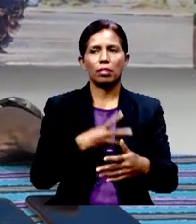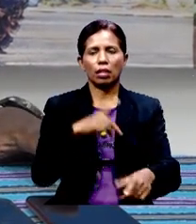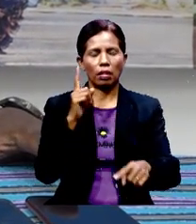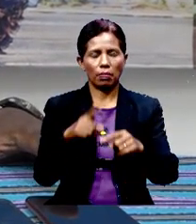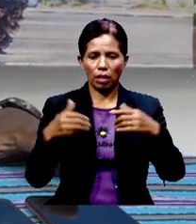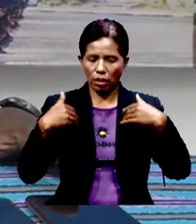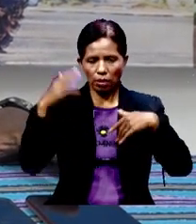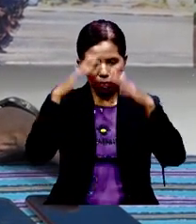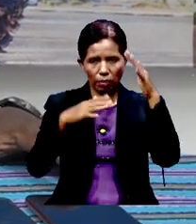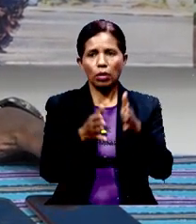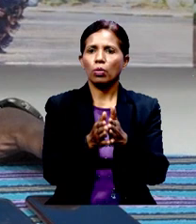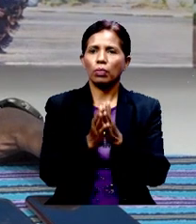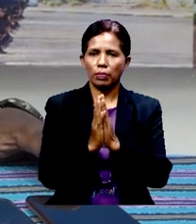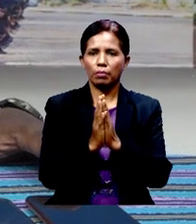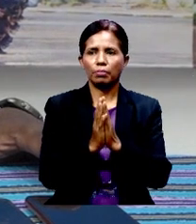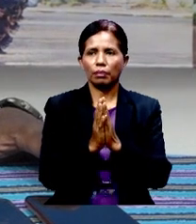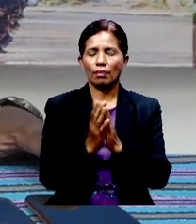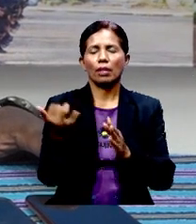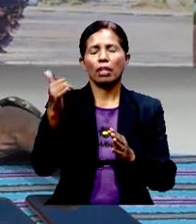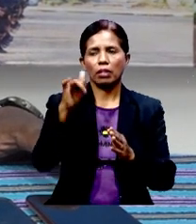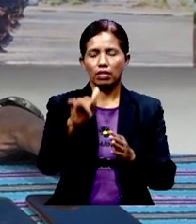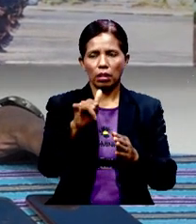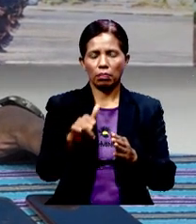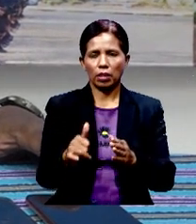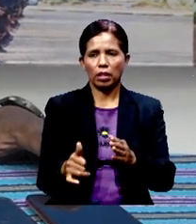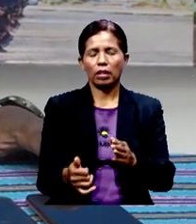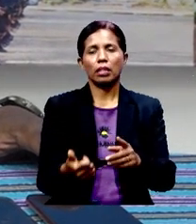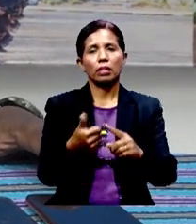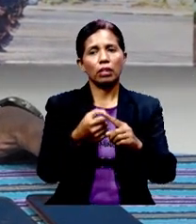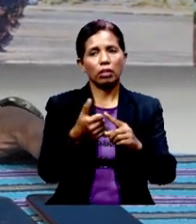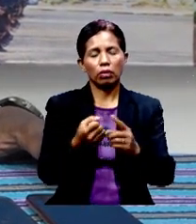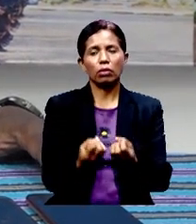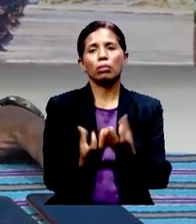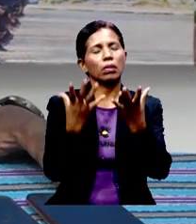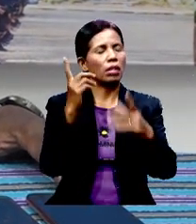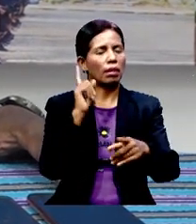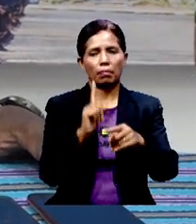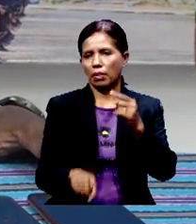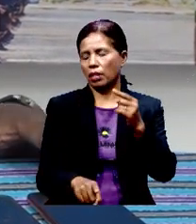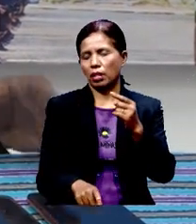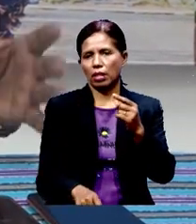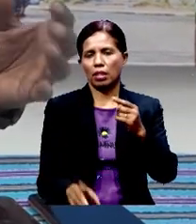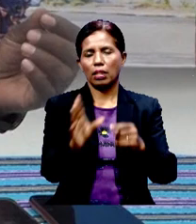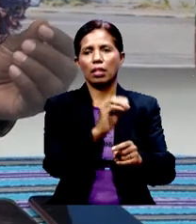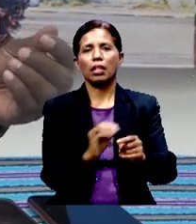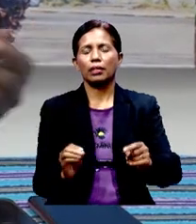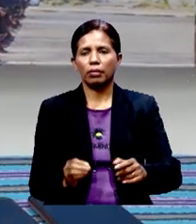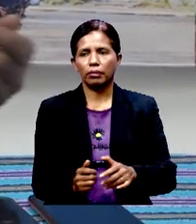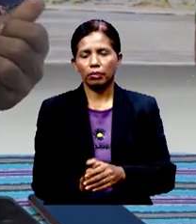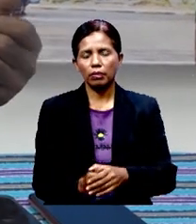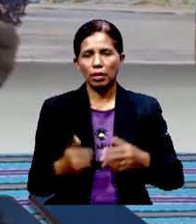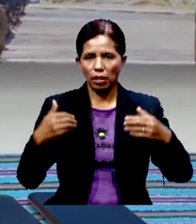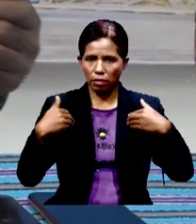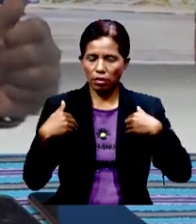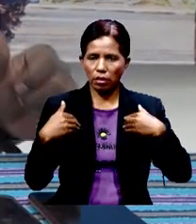kontese. Ne be husuba sira be mekuja pugetis para tu label tiru pugetis serbiru iya kapital dili para atu hamusu pali